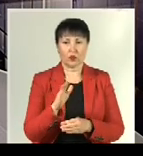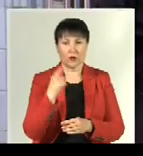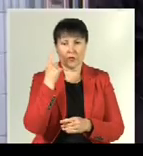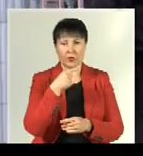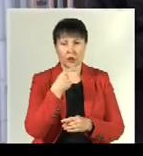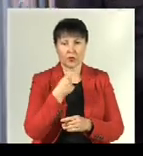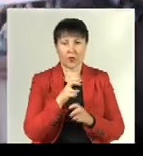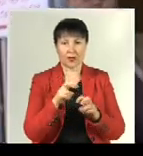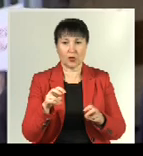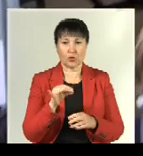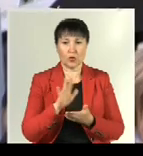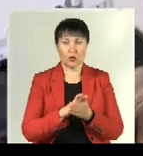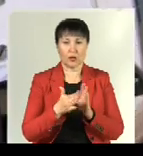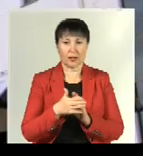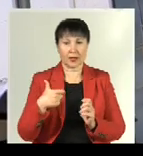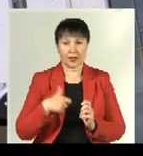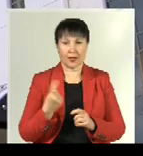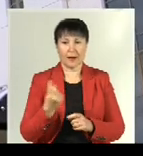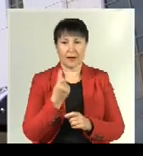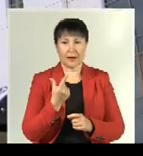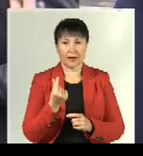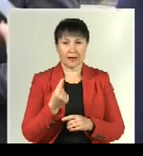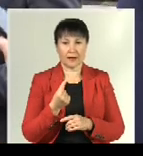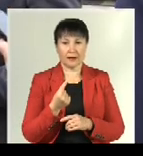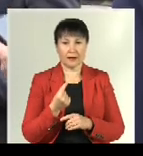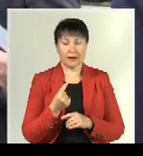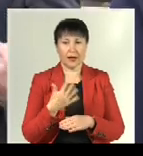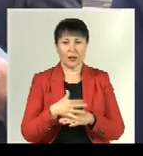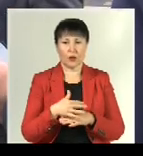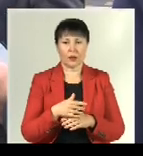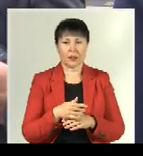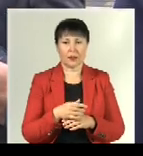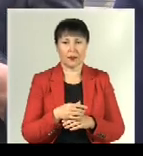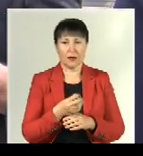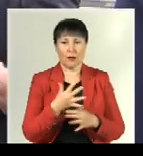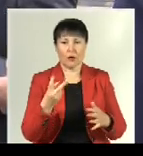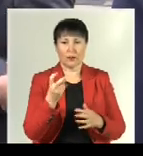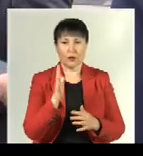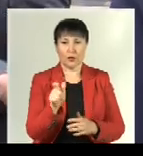лично оценил ситуацию на станции «Краснодар-1», где находится более 250 человек.